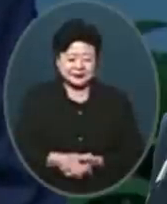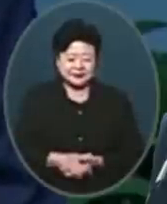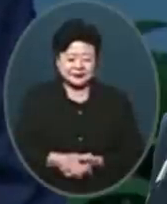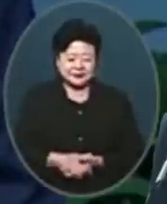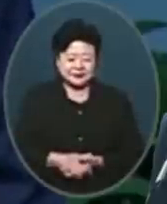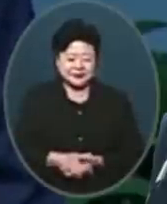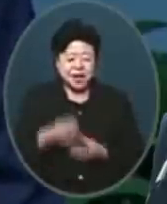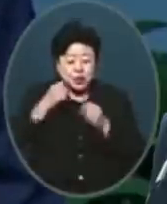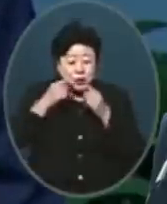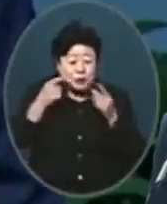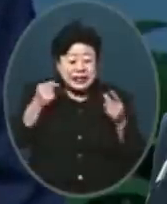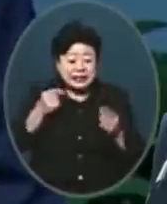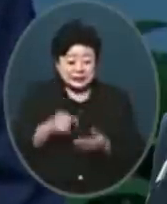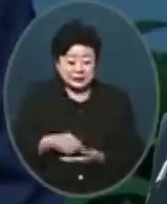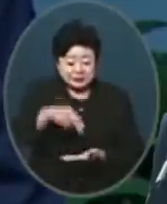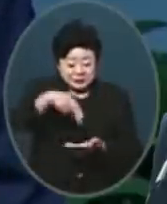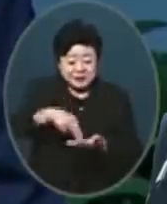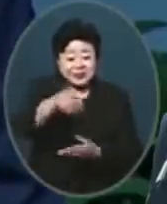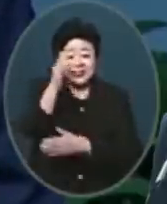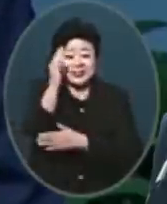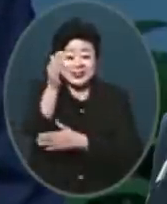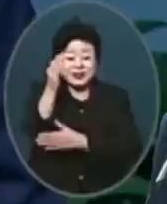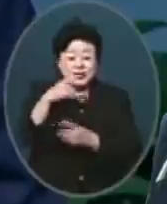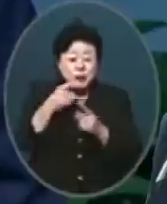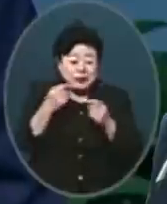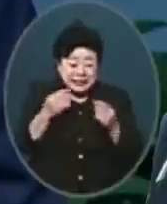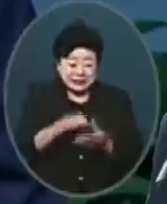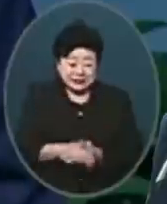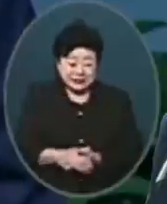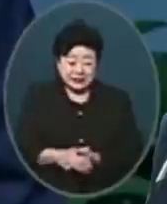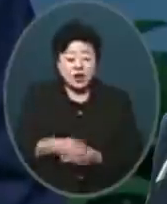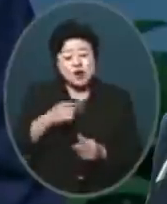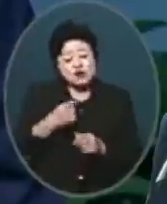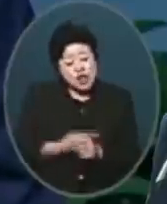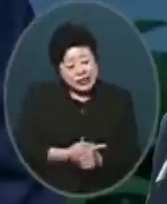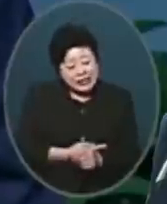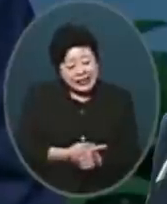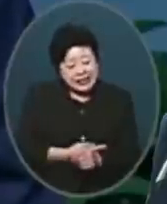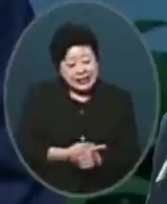여기에 서서 설교하는 조용기가 우연히